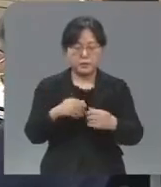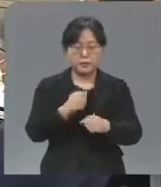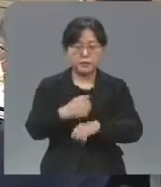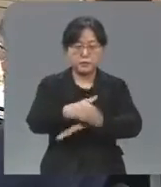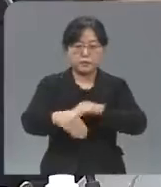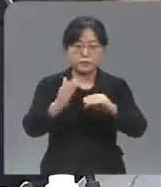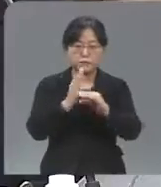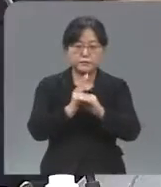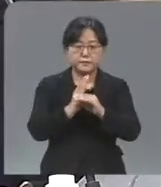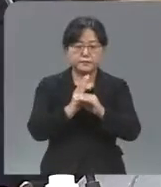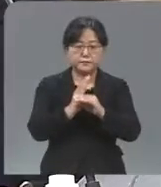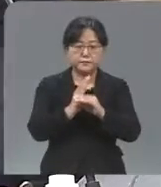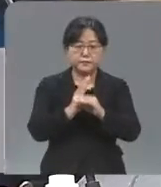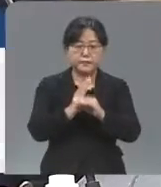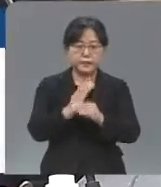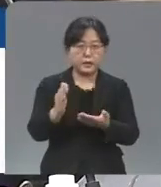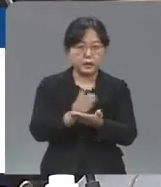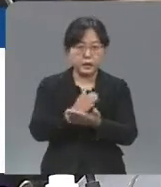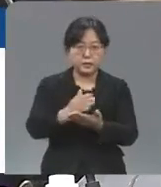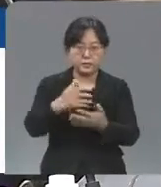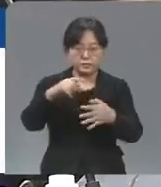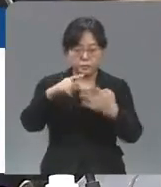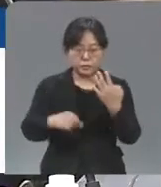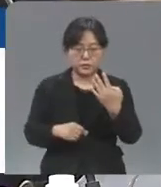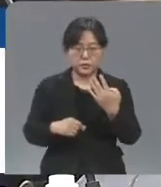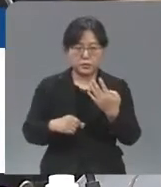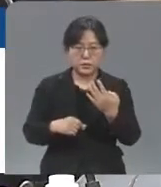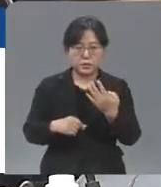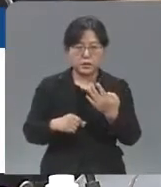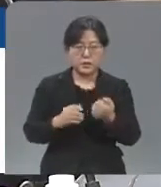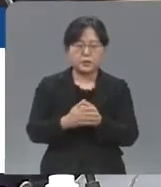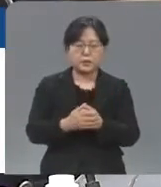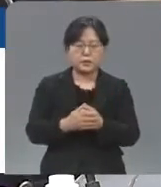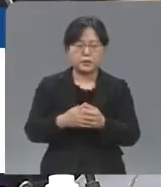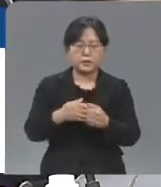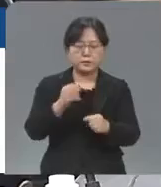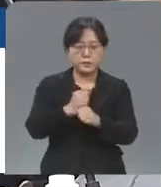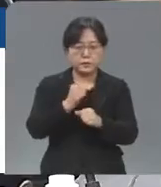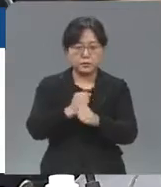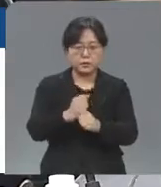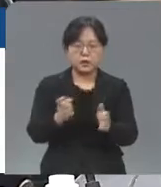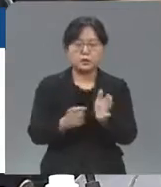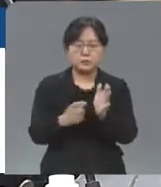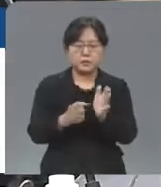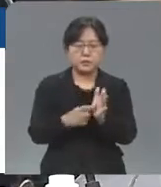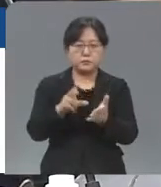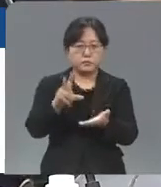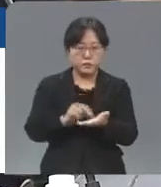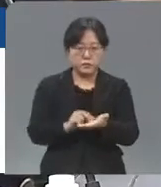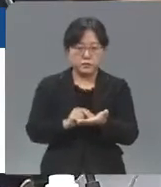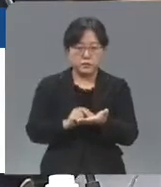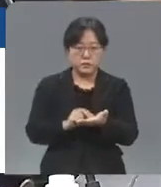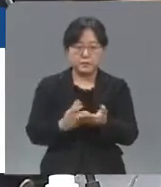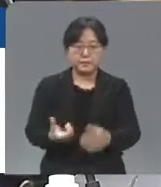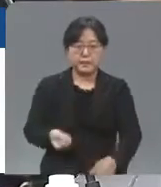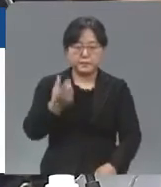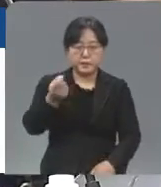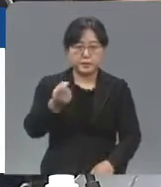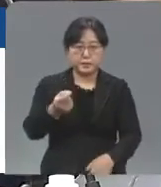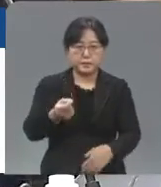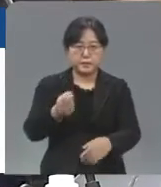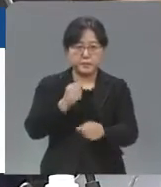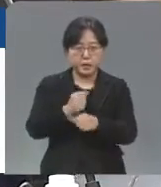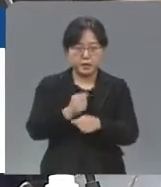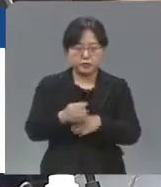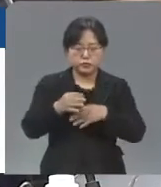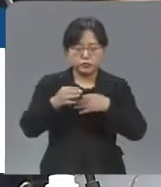계획입니다. 그렇게 하면 결국은 선별 시스템에서 저걸 걸러낼 수 있는 시스템이 마련되는 것이 좀 급할 것 같습니다. 그래서 그거는 빨리